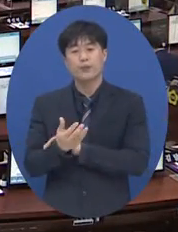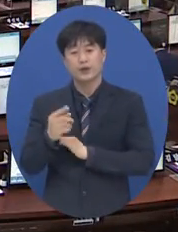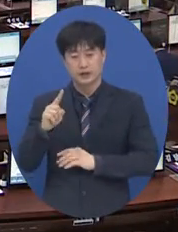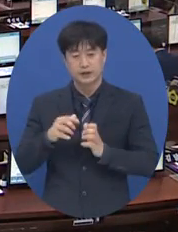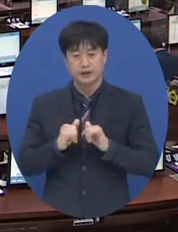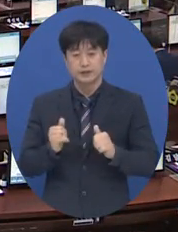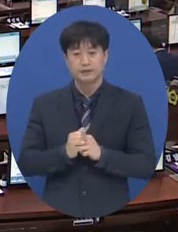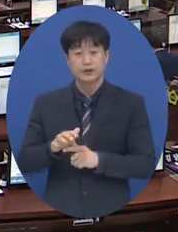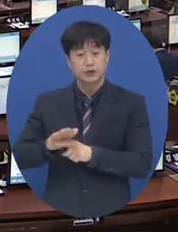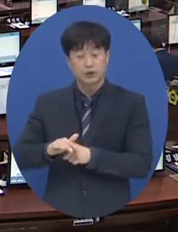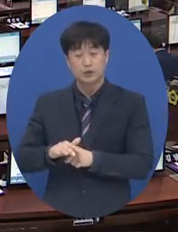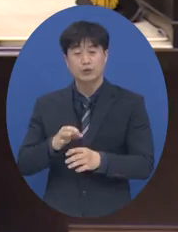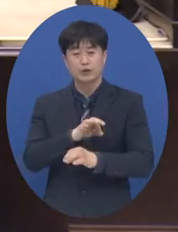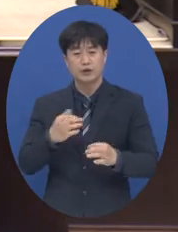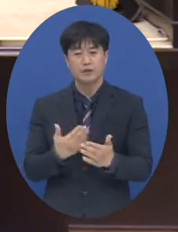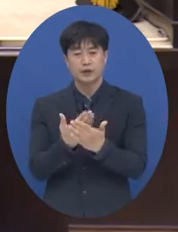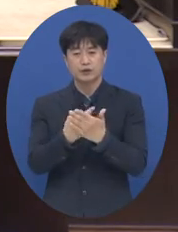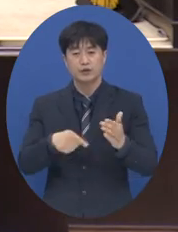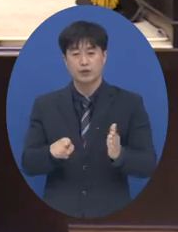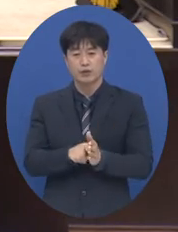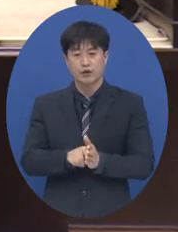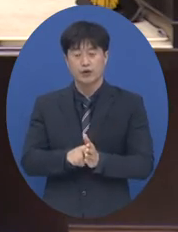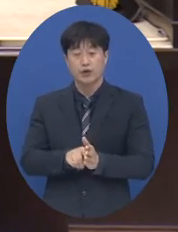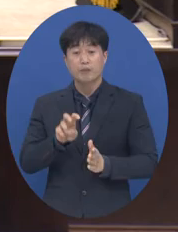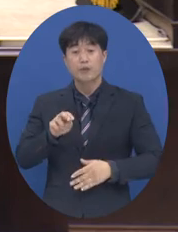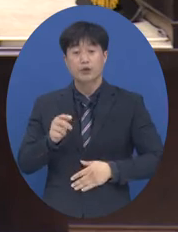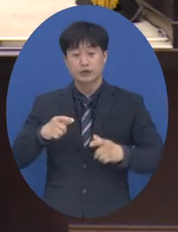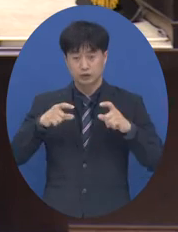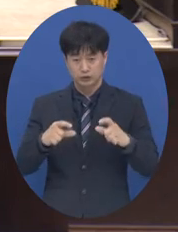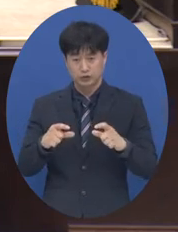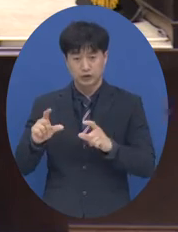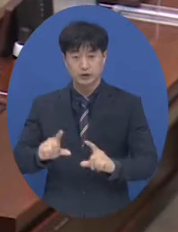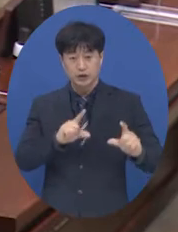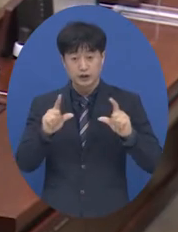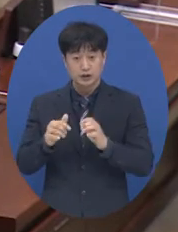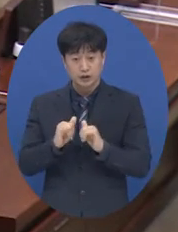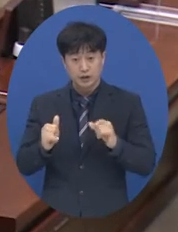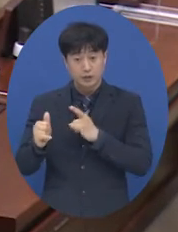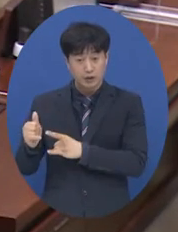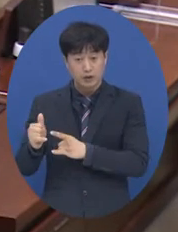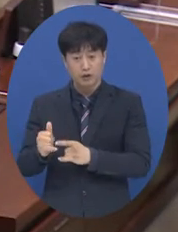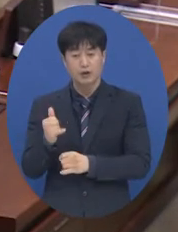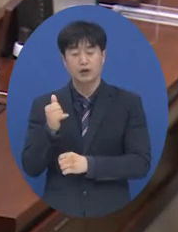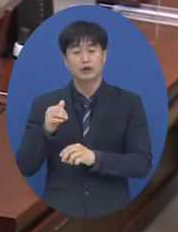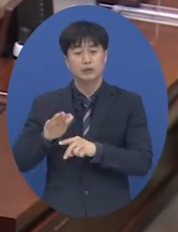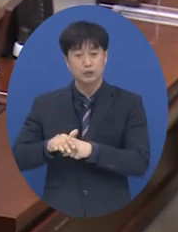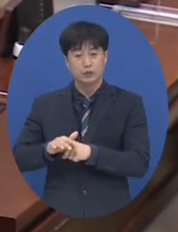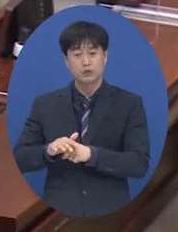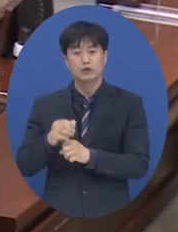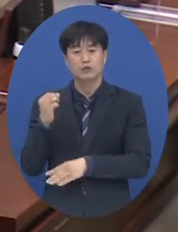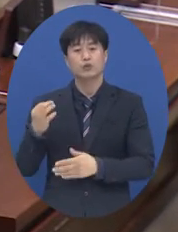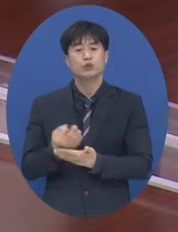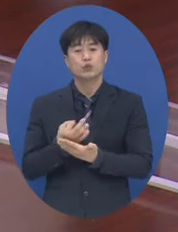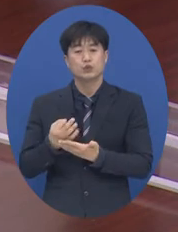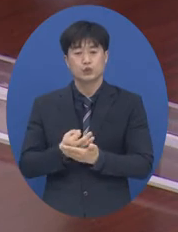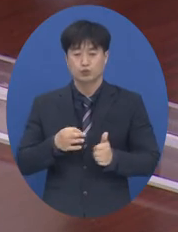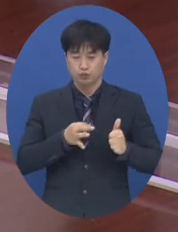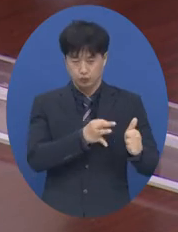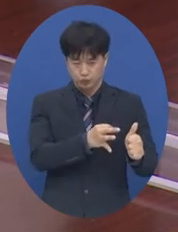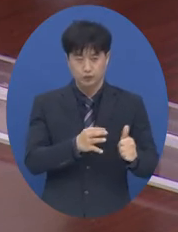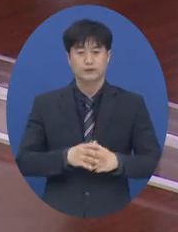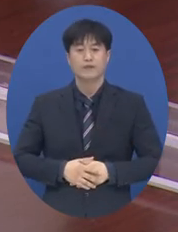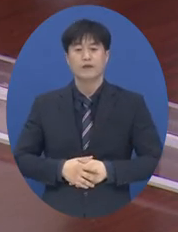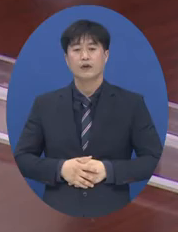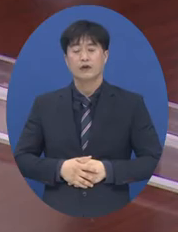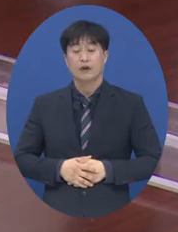농촌 지역 경제 활성화를 위해 면지역에 거주하는 주민에게 농촌 기본소득을 지급하는 내용입니다.